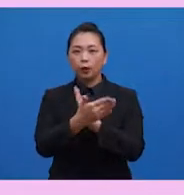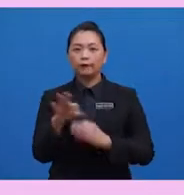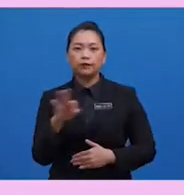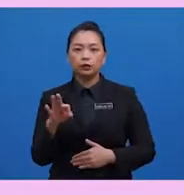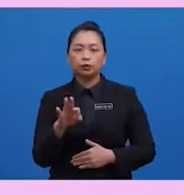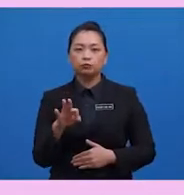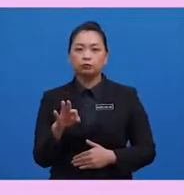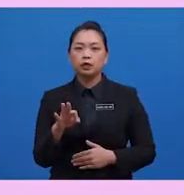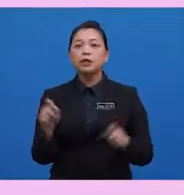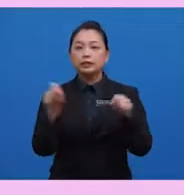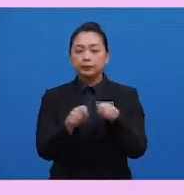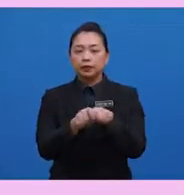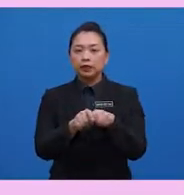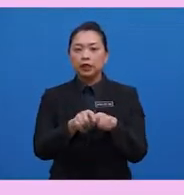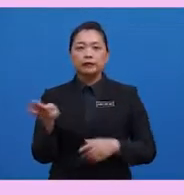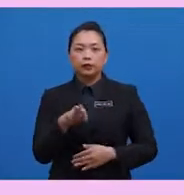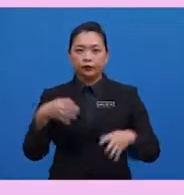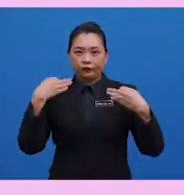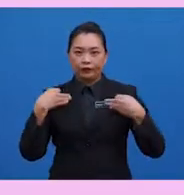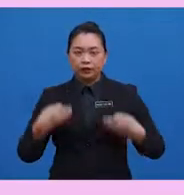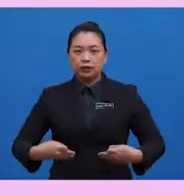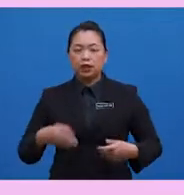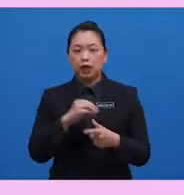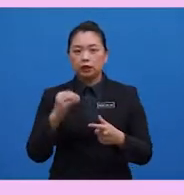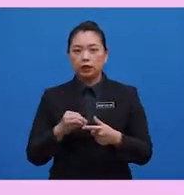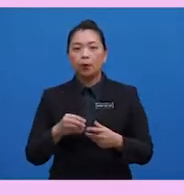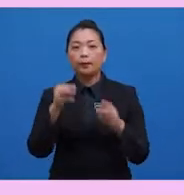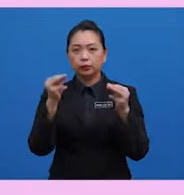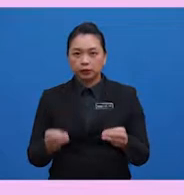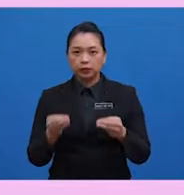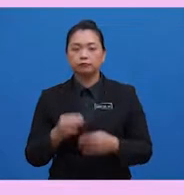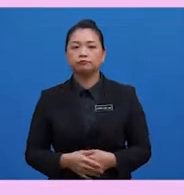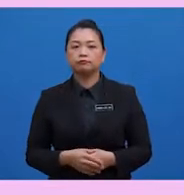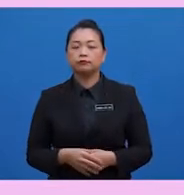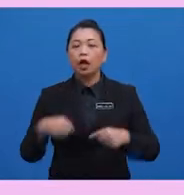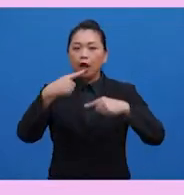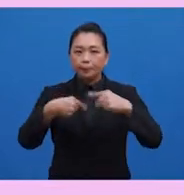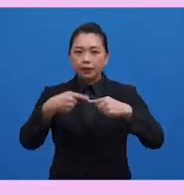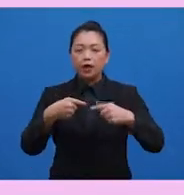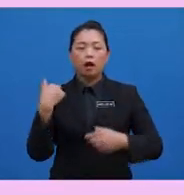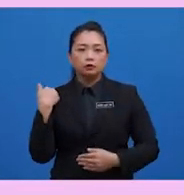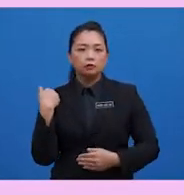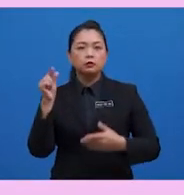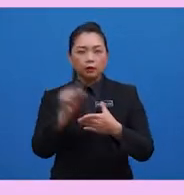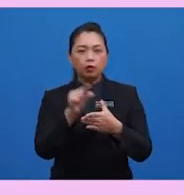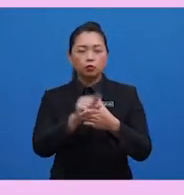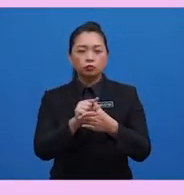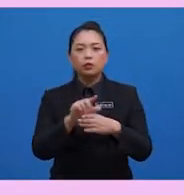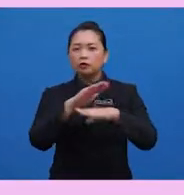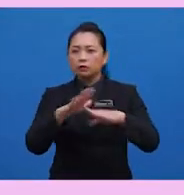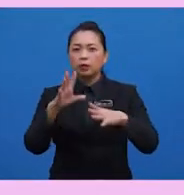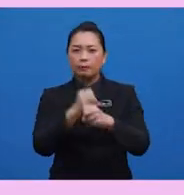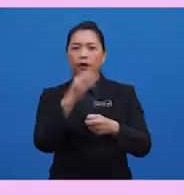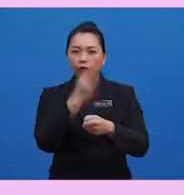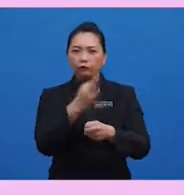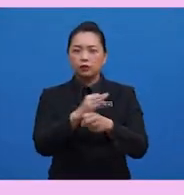yang tertentu seperti faktor fizikal dan manusia. Apabila gangguan berlaku, ia tidak dapat berfungsi